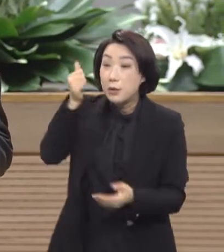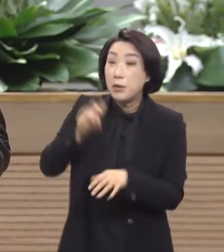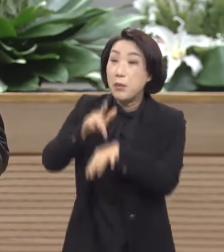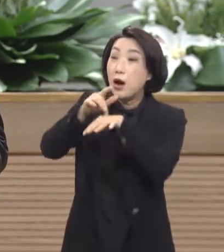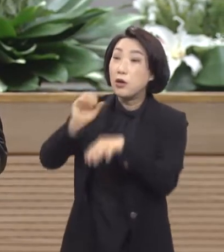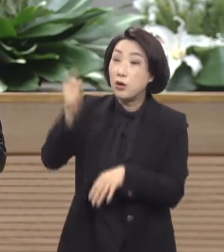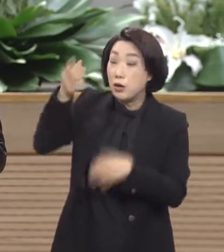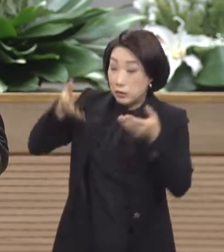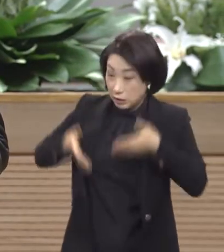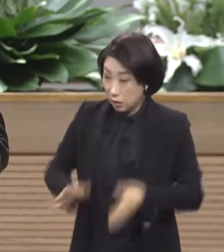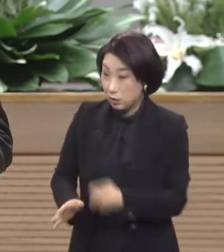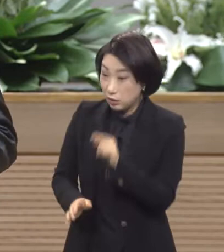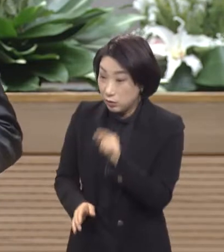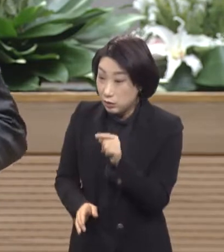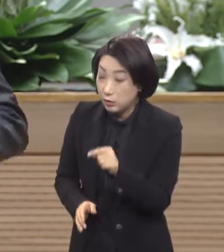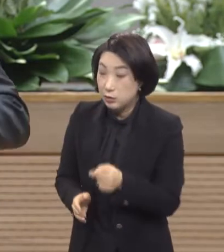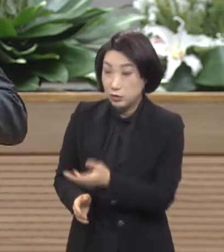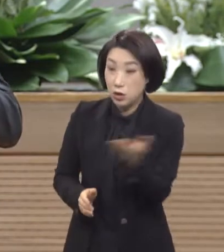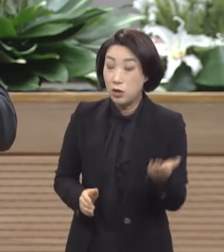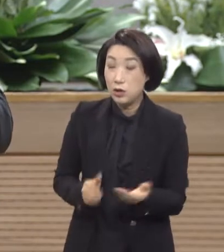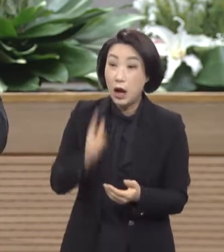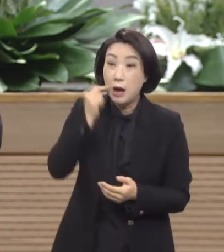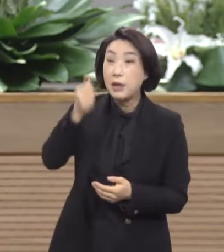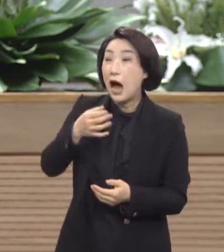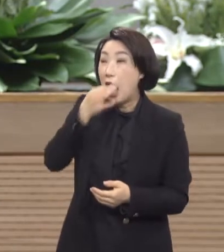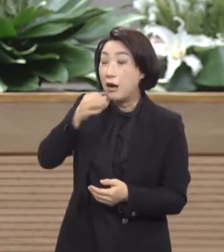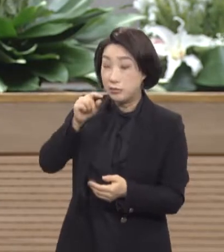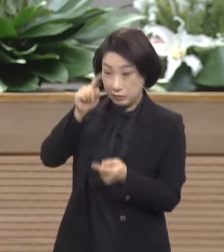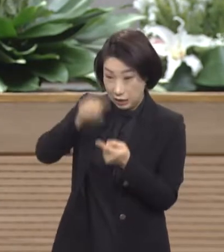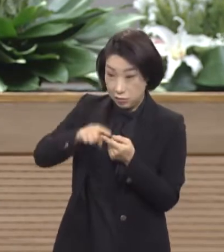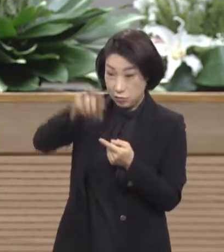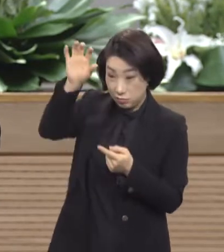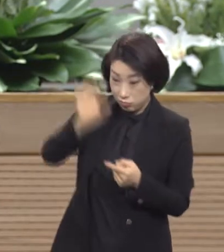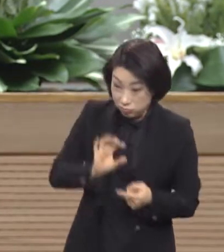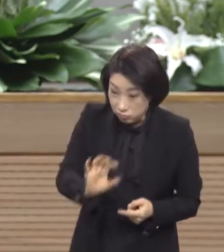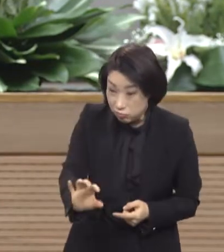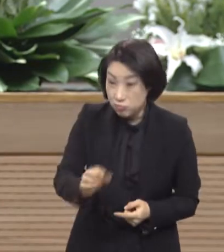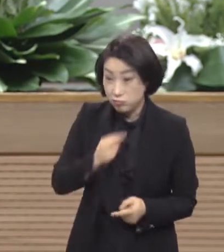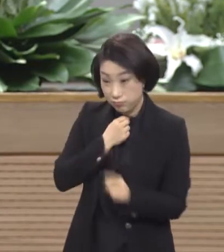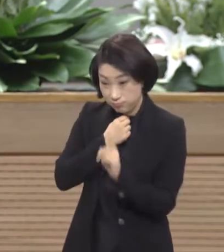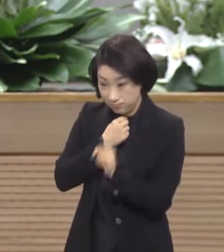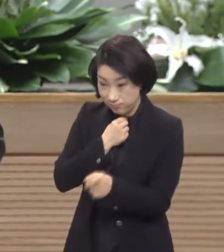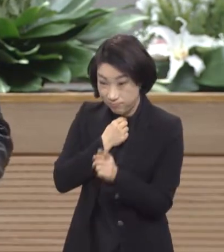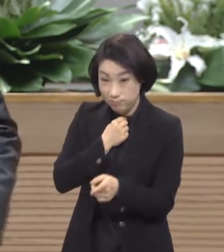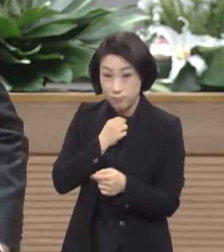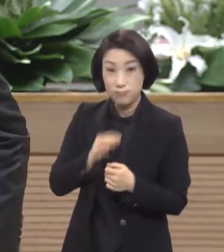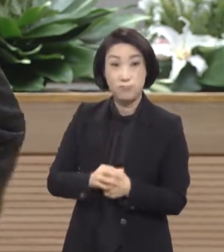마귀에게 사놨으니 너희 애비의 욕심을 행하고자 하는 도다.